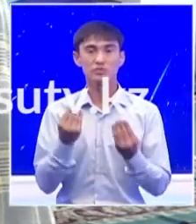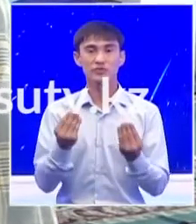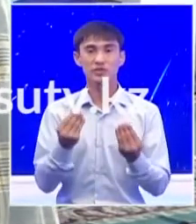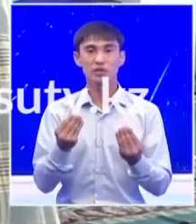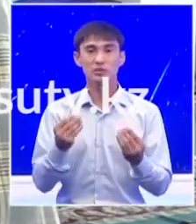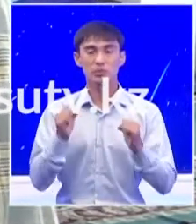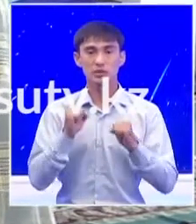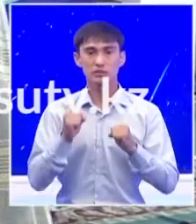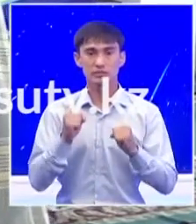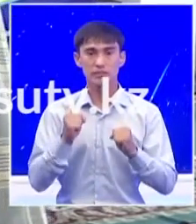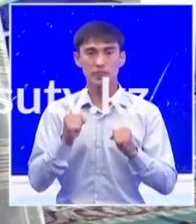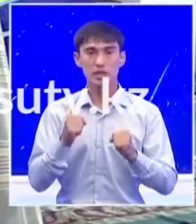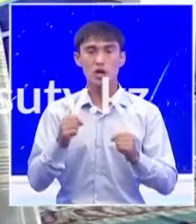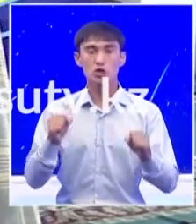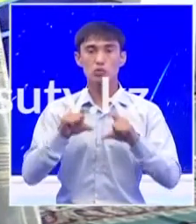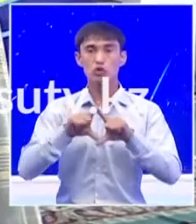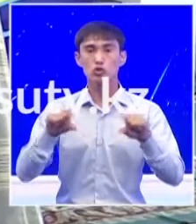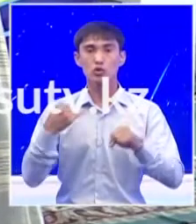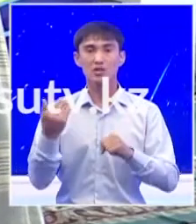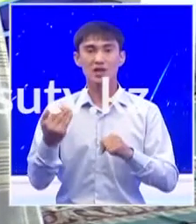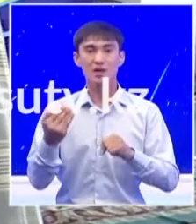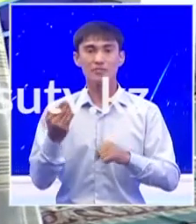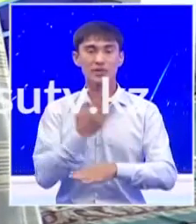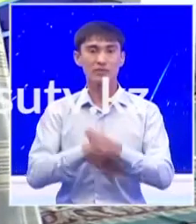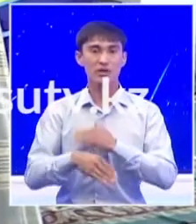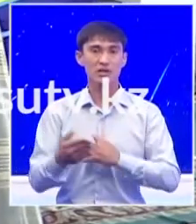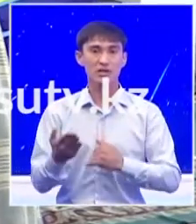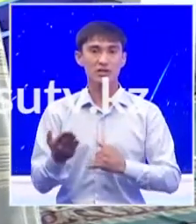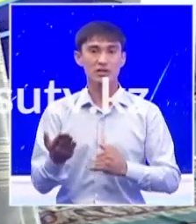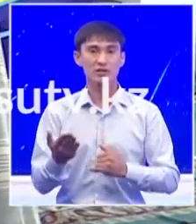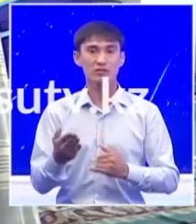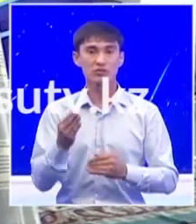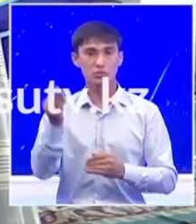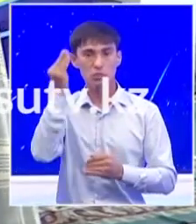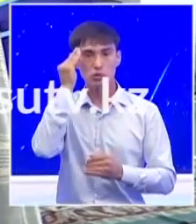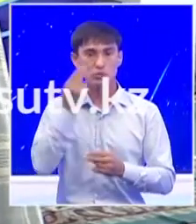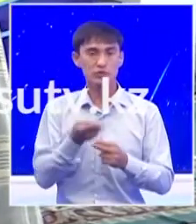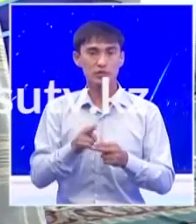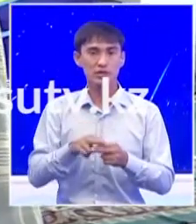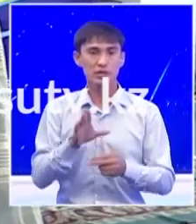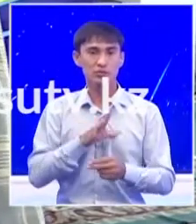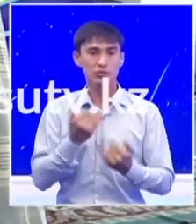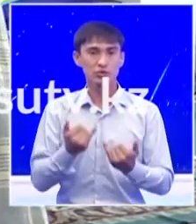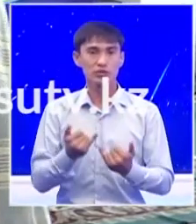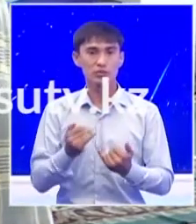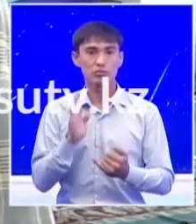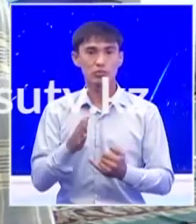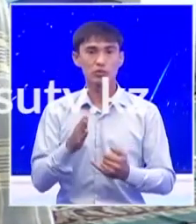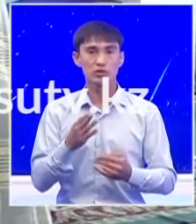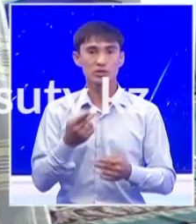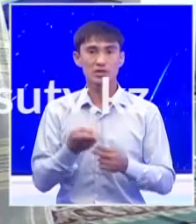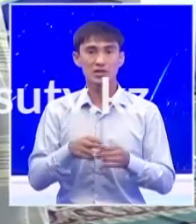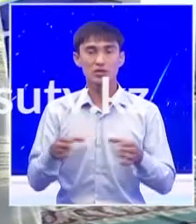стороны спортшкола для одаренных детей способствовала этому. Сейчас будет этот